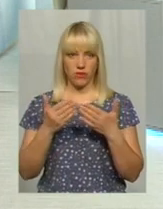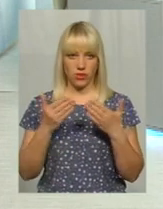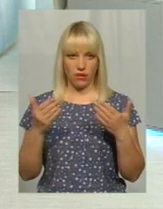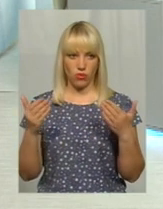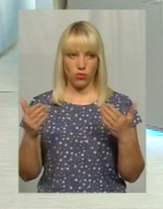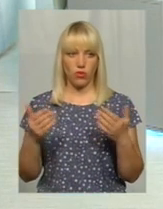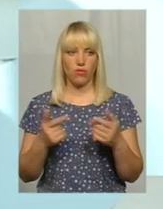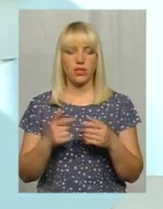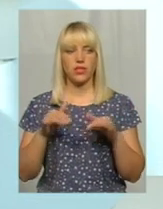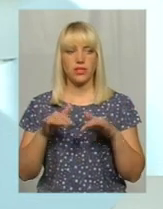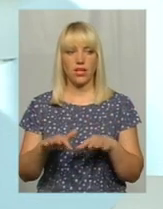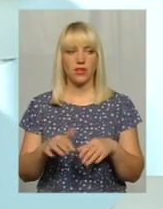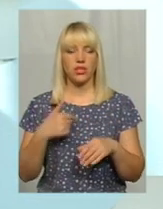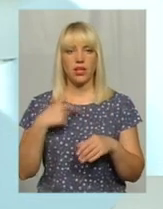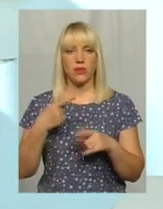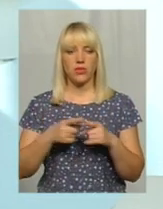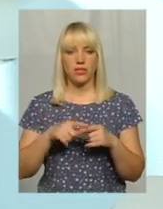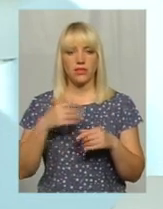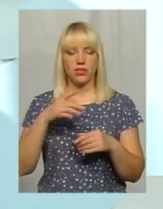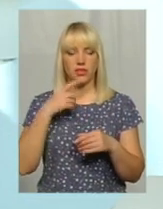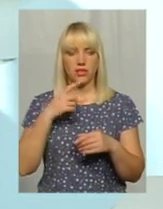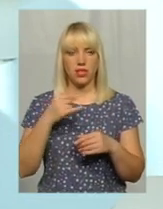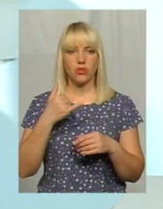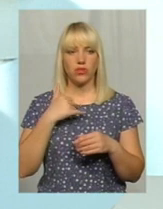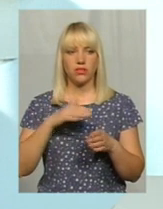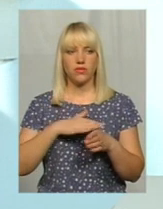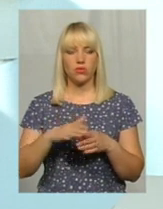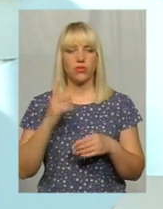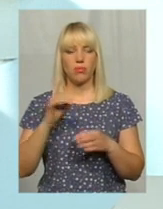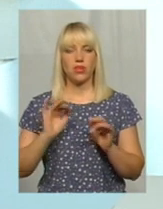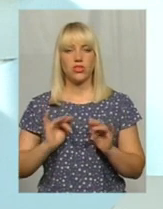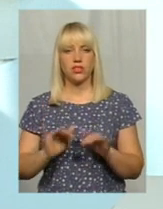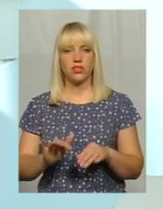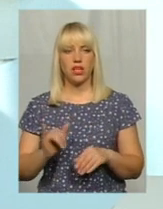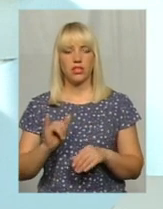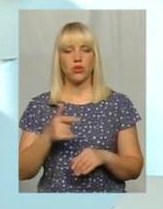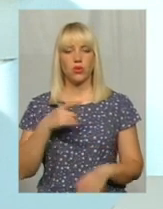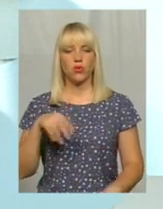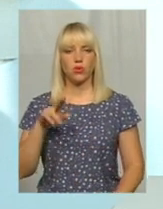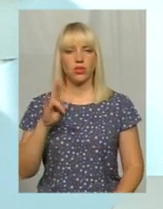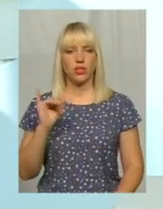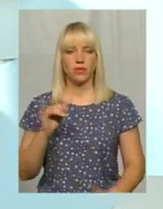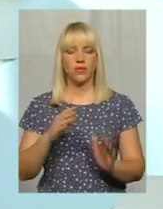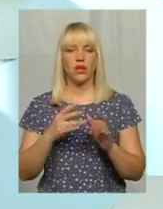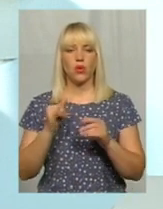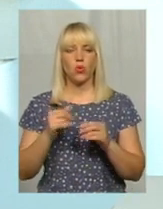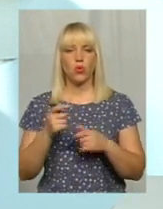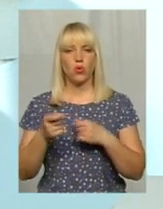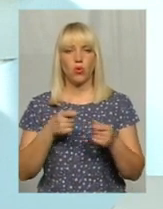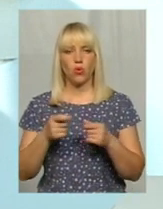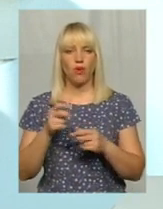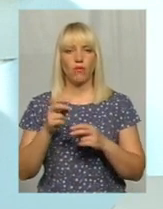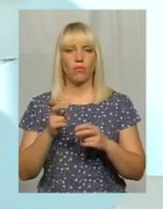виставково-ярмаркових заходів. Я вже про це сказала. В нас відбувся такий перший захід у грудні, 9 грудня, в торгово-промисловій